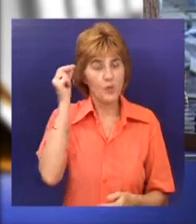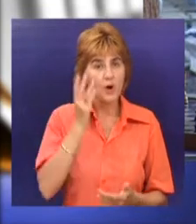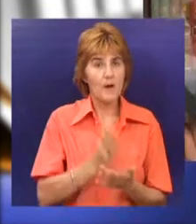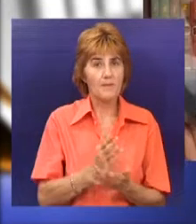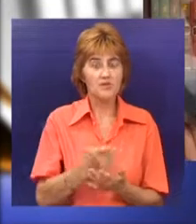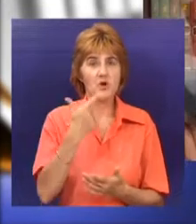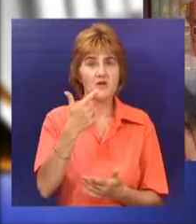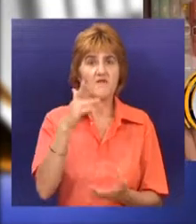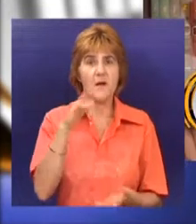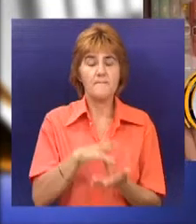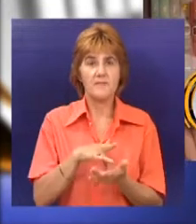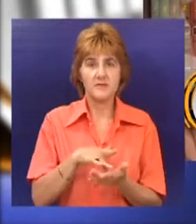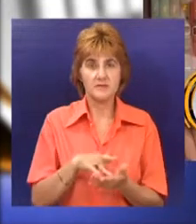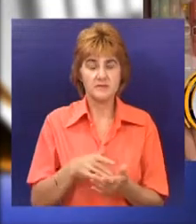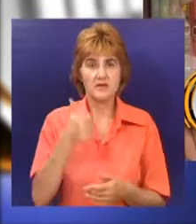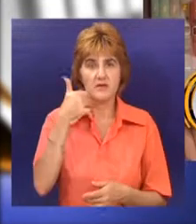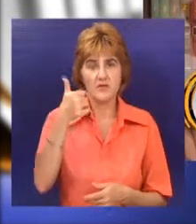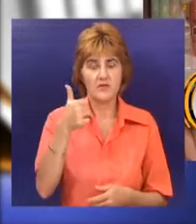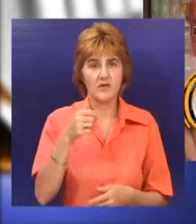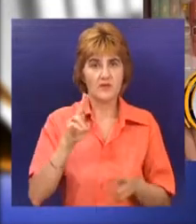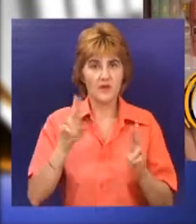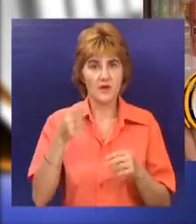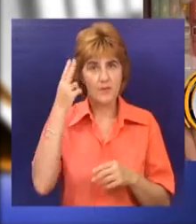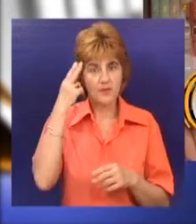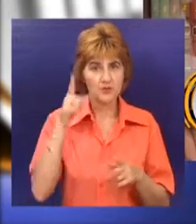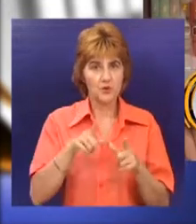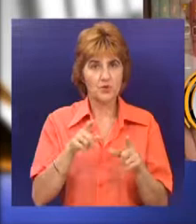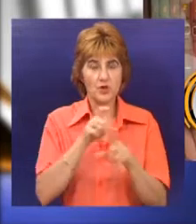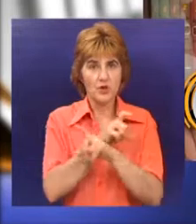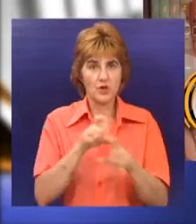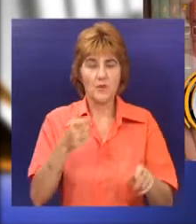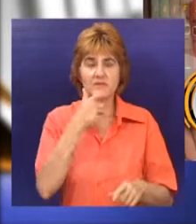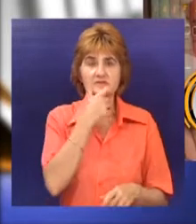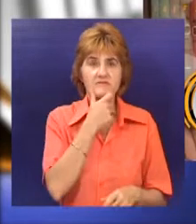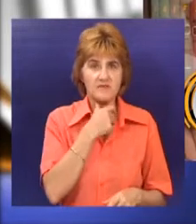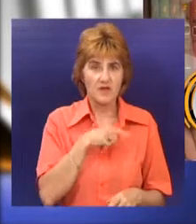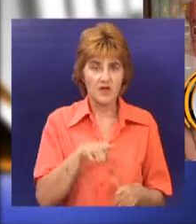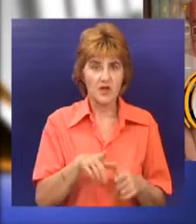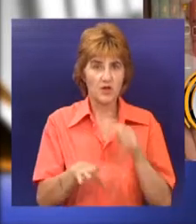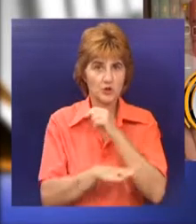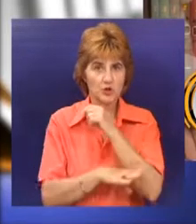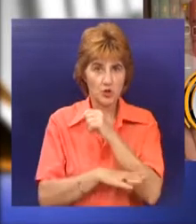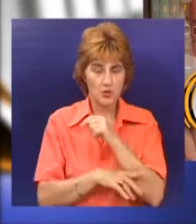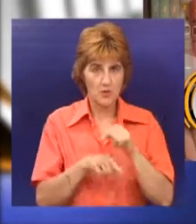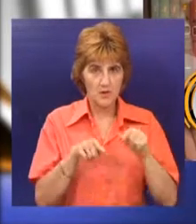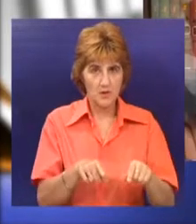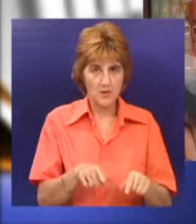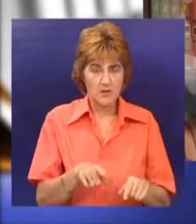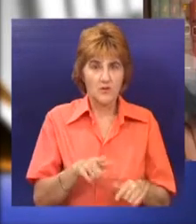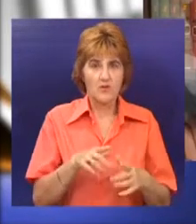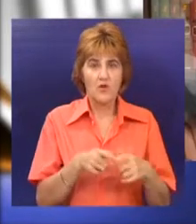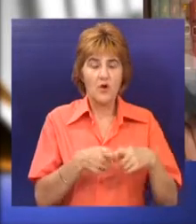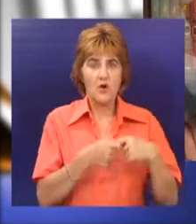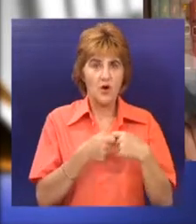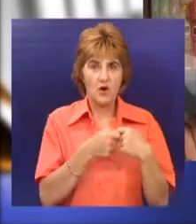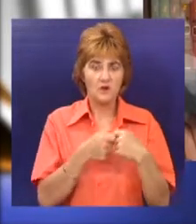dve lokacije. Dakle, jedna će biti naravno ovdje u gerontološkom centru u Subotici, dakle u domu Dudova Šuma, i to će biti prevashodno